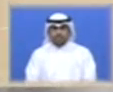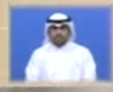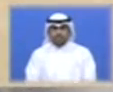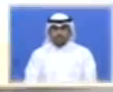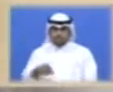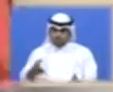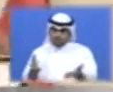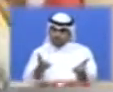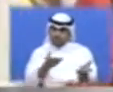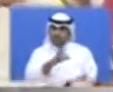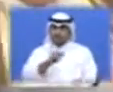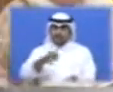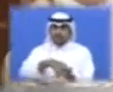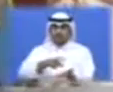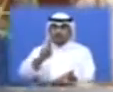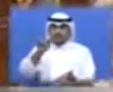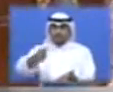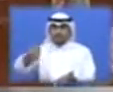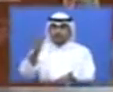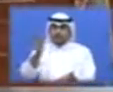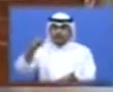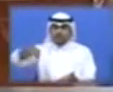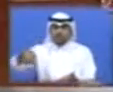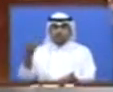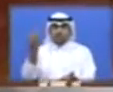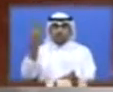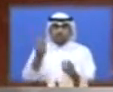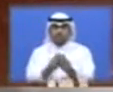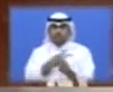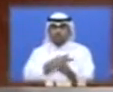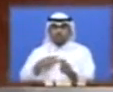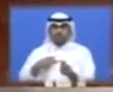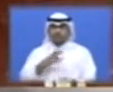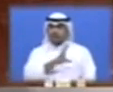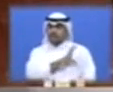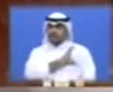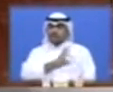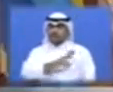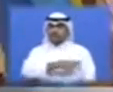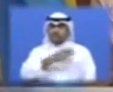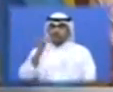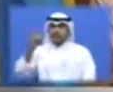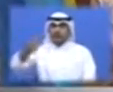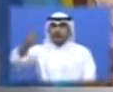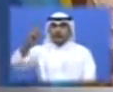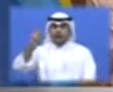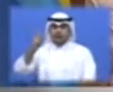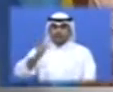كما استقبل سموه حفظه الله بقصر بيان صباح اليوم معالي نائب رئيس مجلس الوزراء ووزير الدفاع الشيخ خالد الجراح